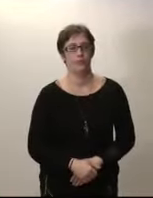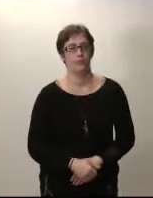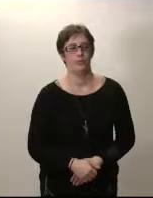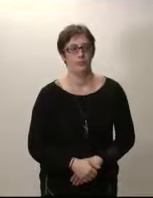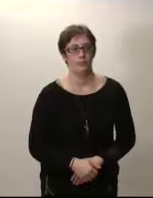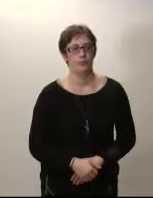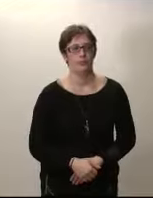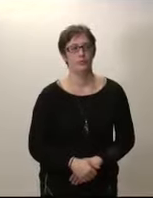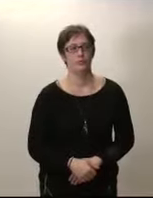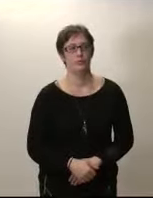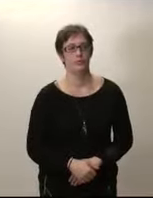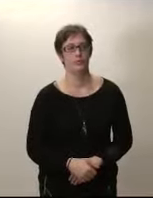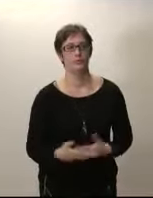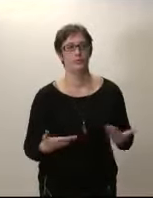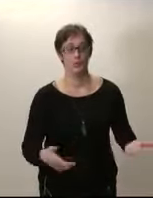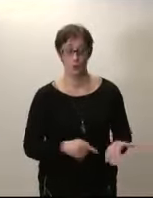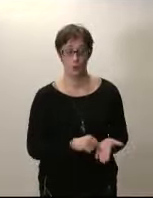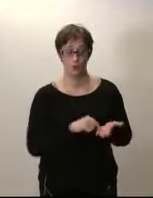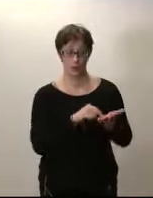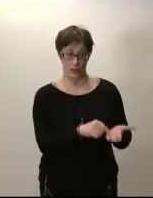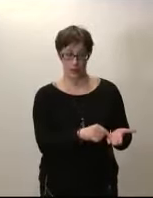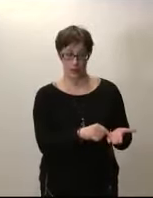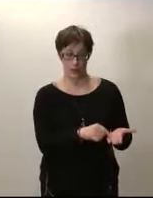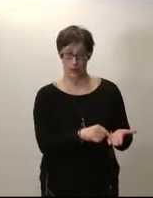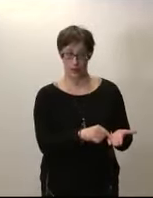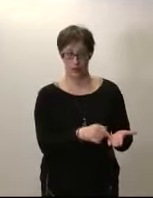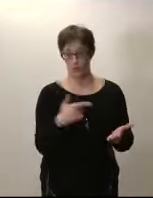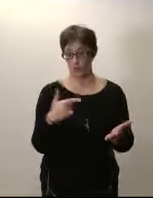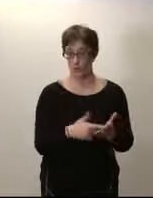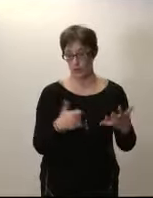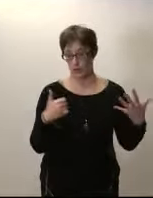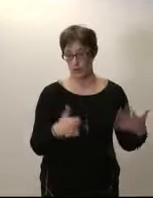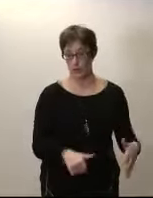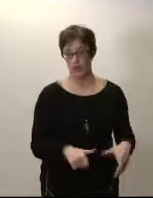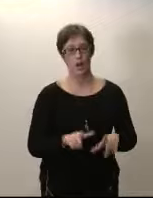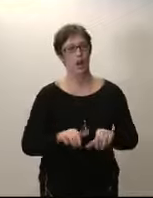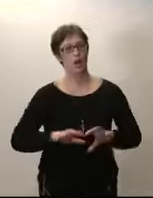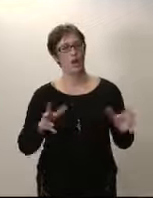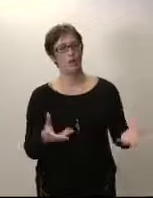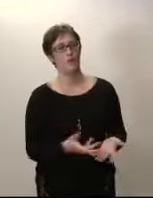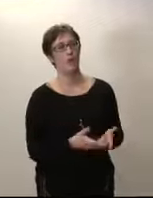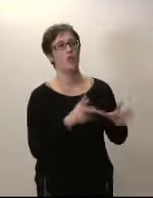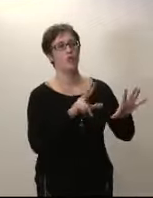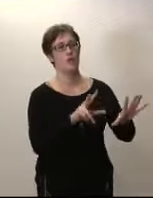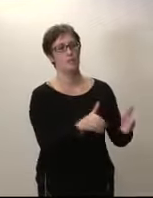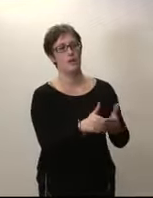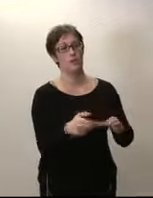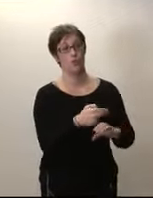la dette évoluera de la façon suivante. Nous aurons en 2016 8 millions d'euros de capital de la dette à